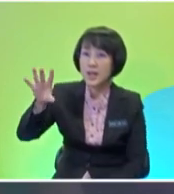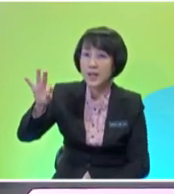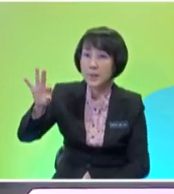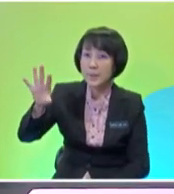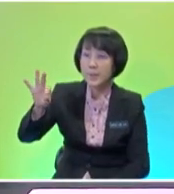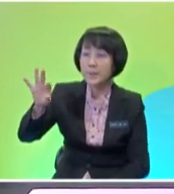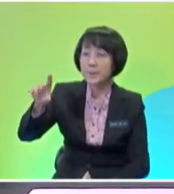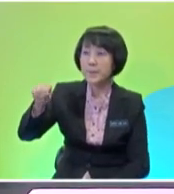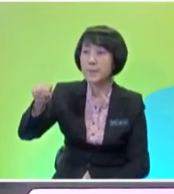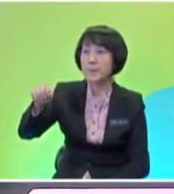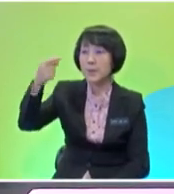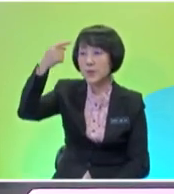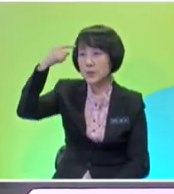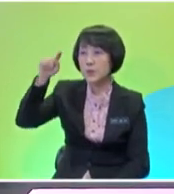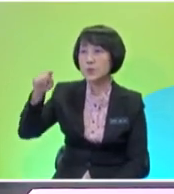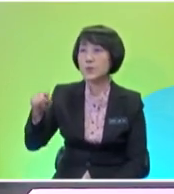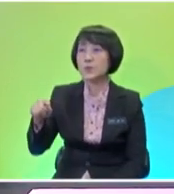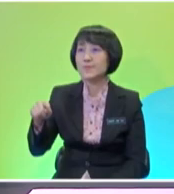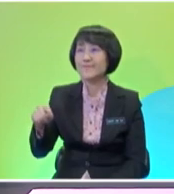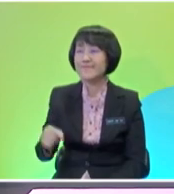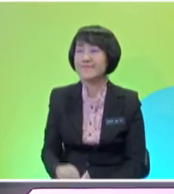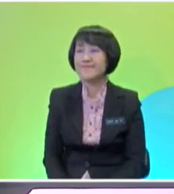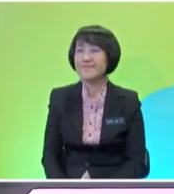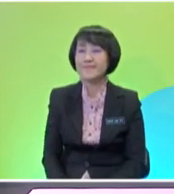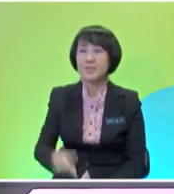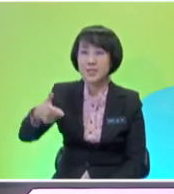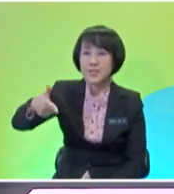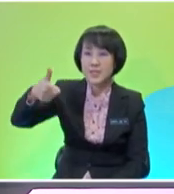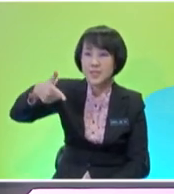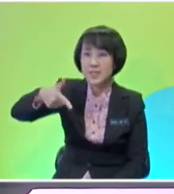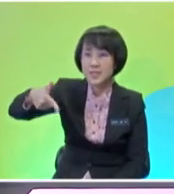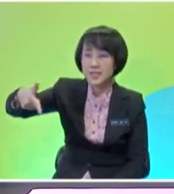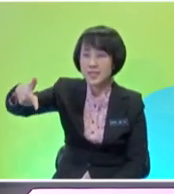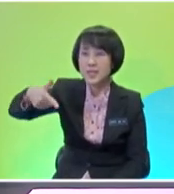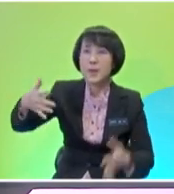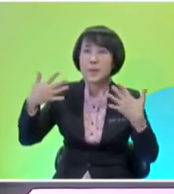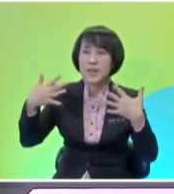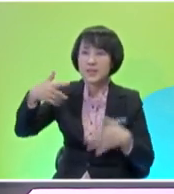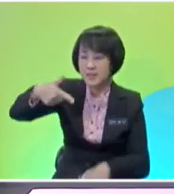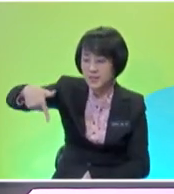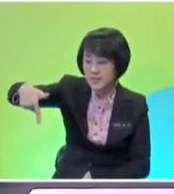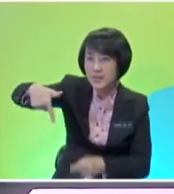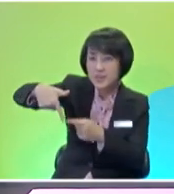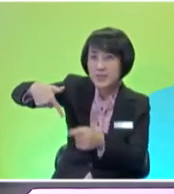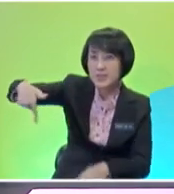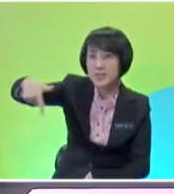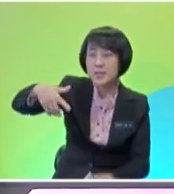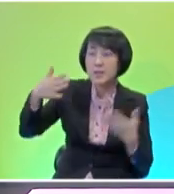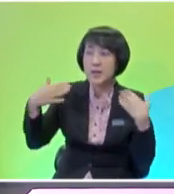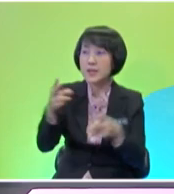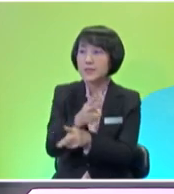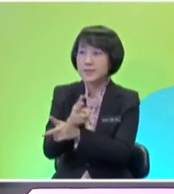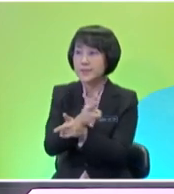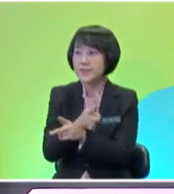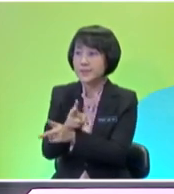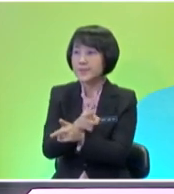jangan panas ni, betul-betul panas ni. Betul. Kita boleh rasa bahang dekat sini sebab memang gam yang kita tengah guna ni, pistol ni memang keluar. Nama pun ialah, nama